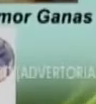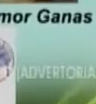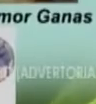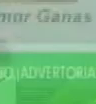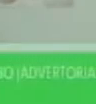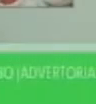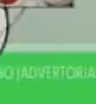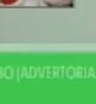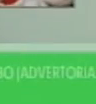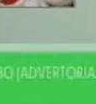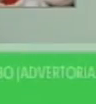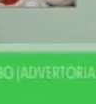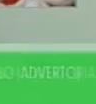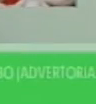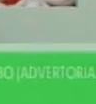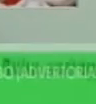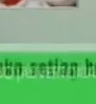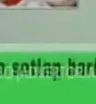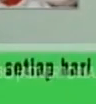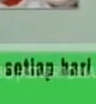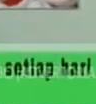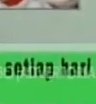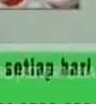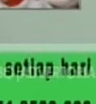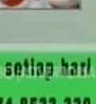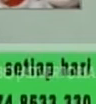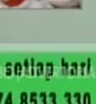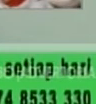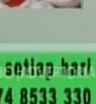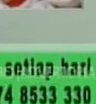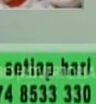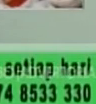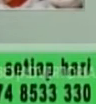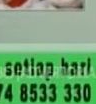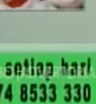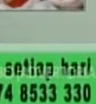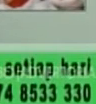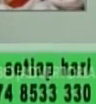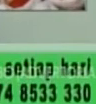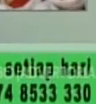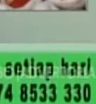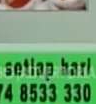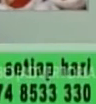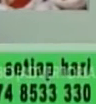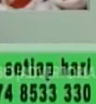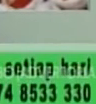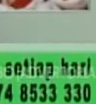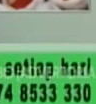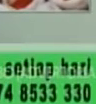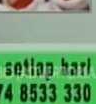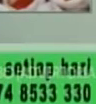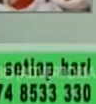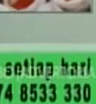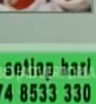stroke. 6 bulan yang lalu saya menderita diabetes. Gula darah saya sampai 400. Seluruh tubuh saya tidak